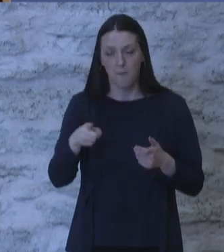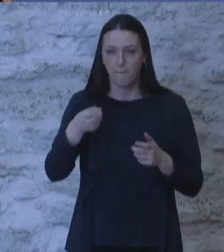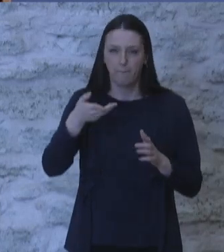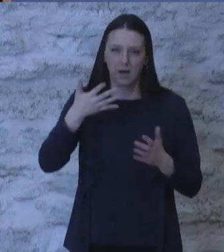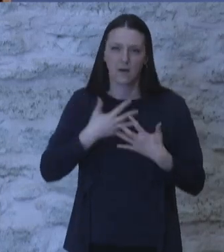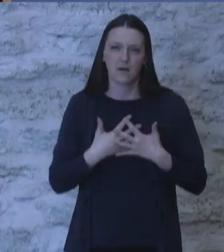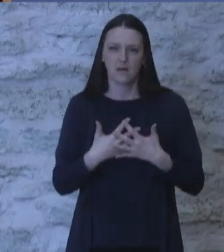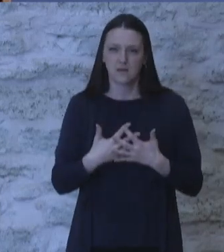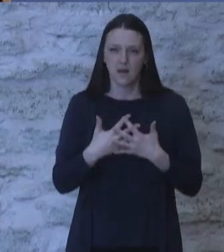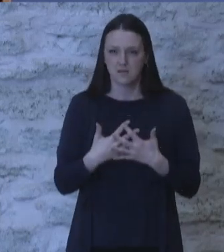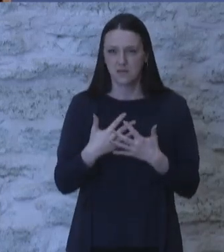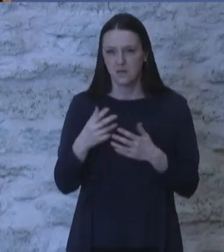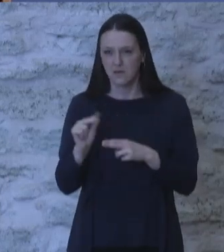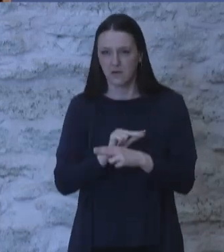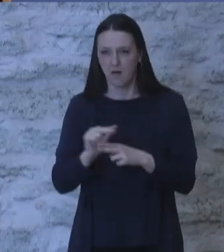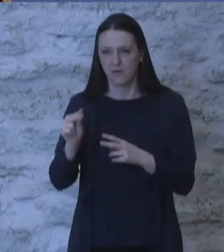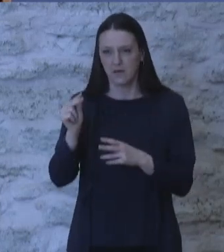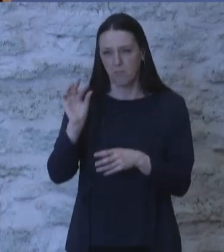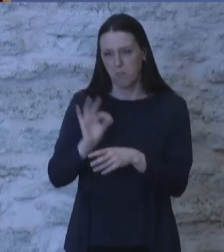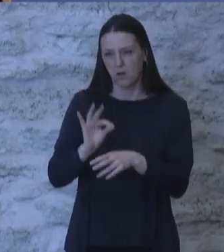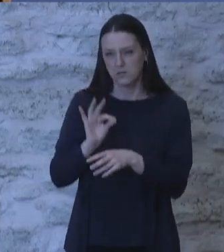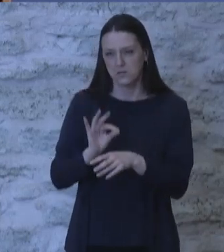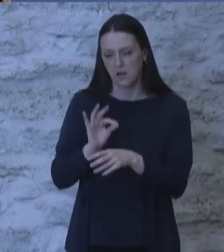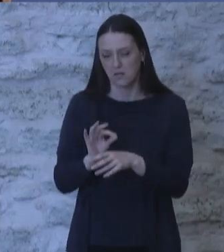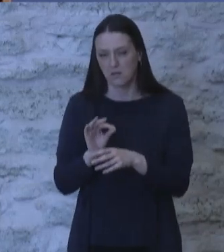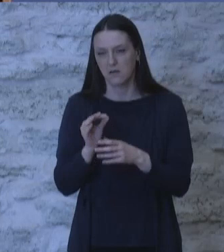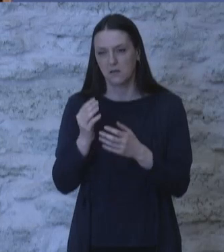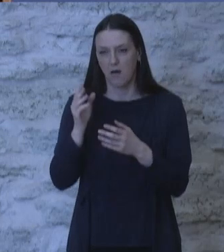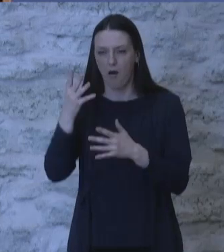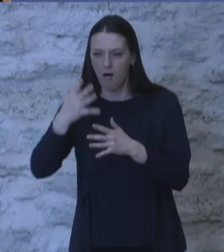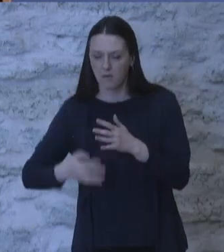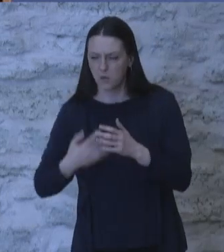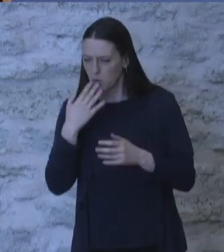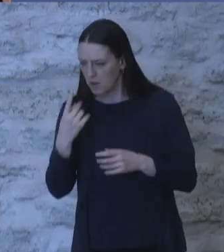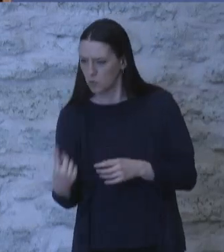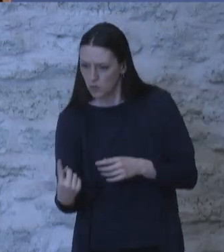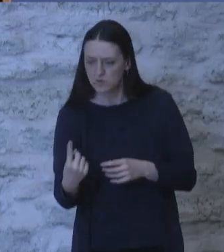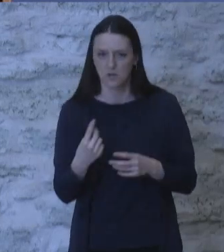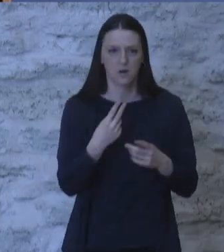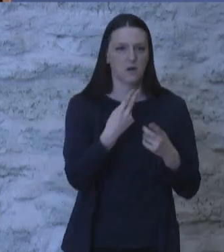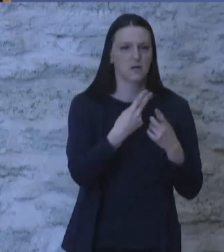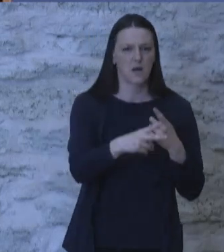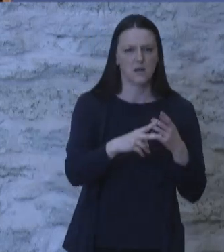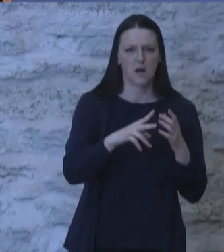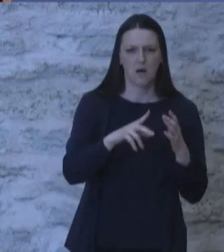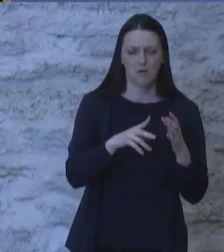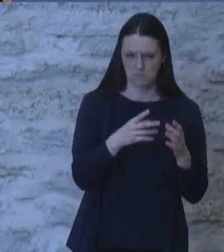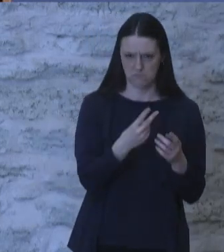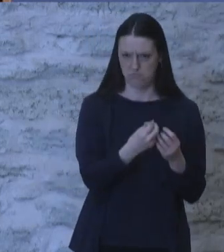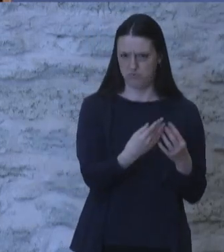üheks, natukene hiljem kordades teissuguseks, et